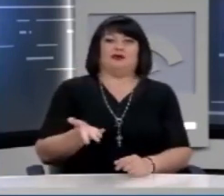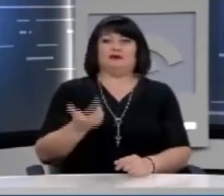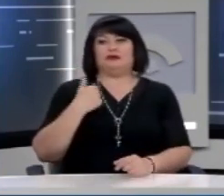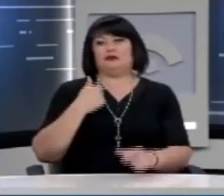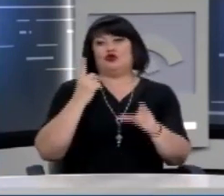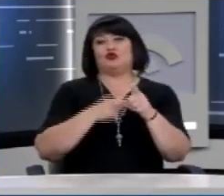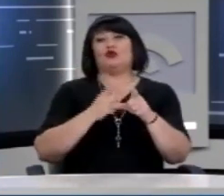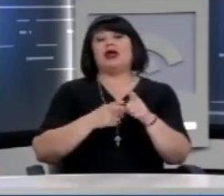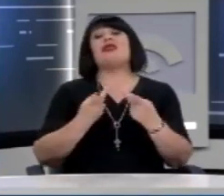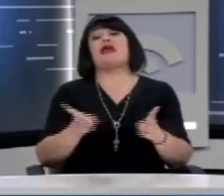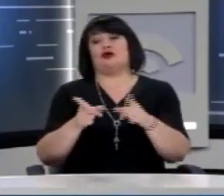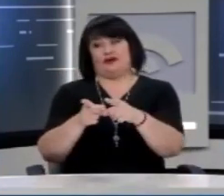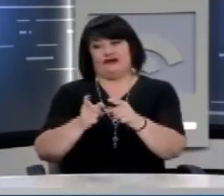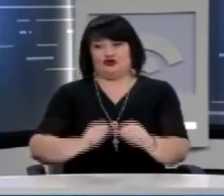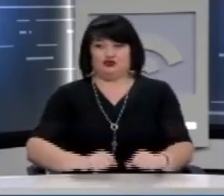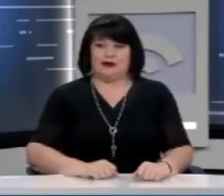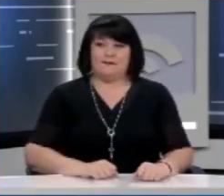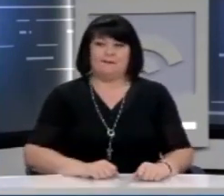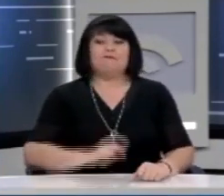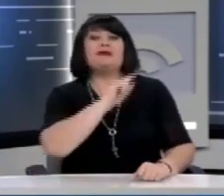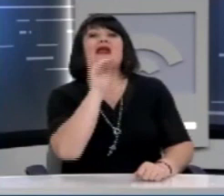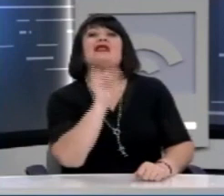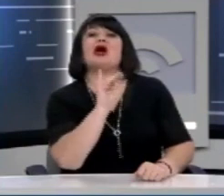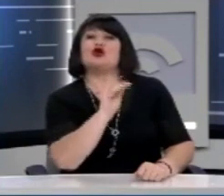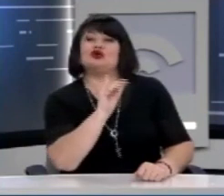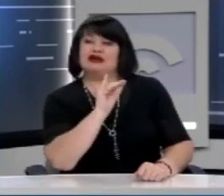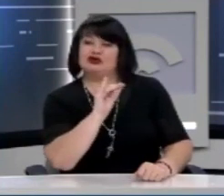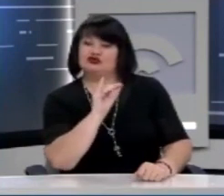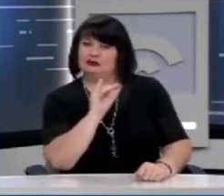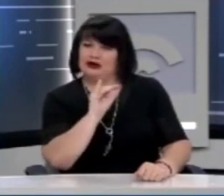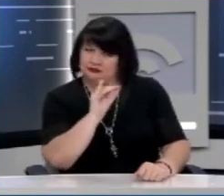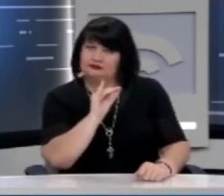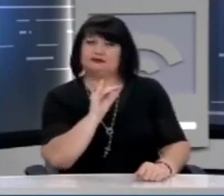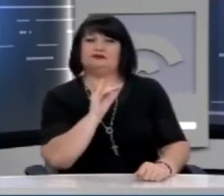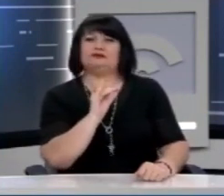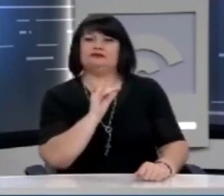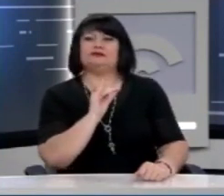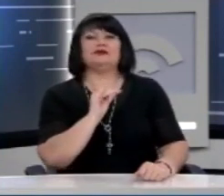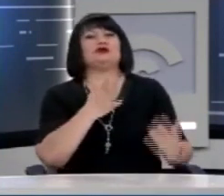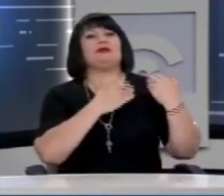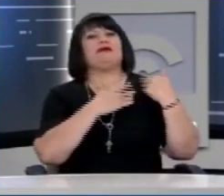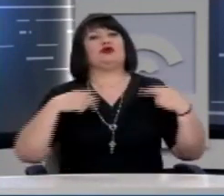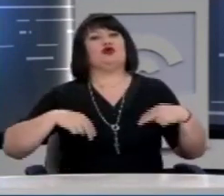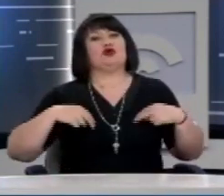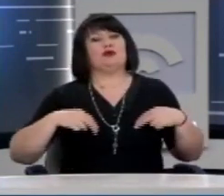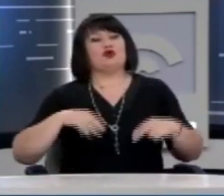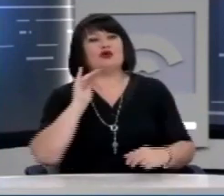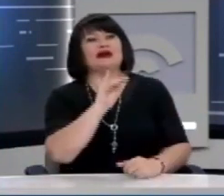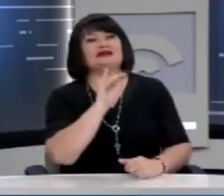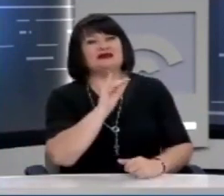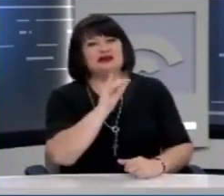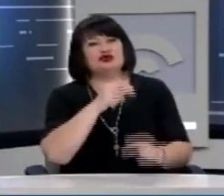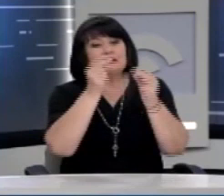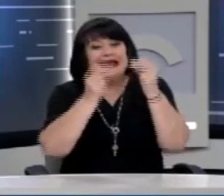ΚΚΕ πάντως δεν θα τα αφήσει έτσι. Αντίστοιχη ερώτηση θα καταθέσουμε άμεσα στη Βουλή και στον αρμόδιο Υπουργό, ζητώντας